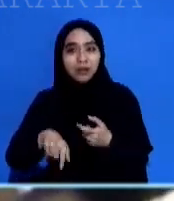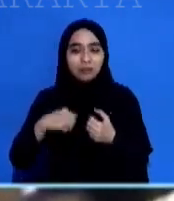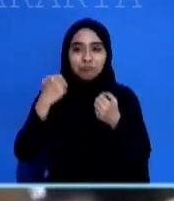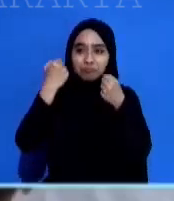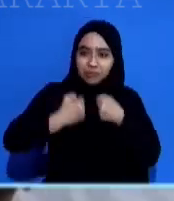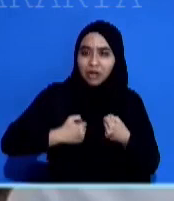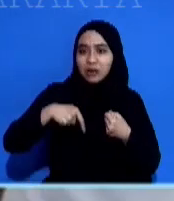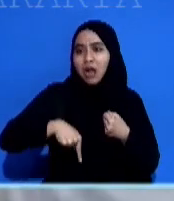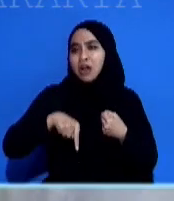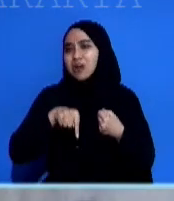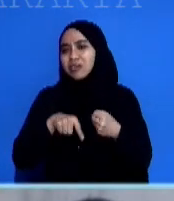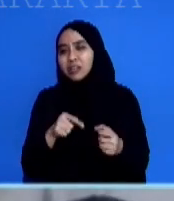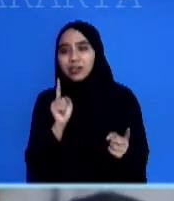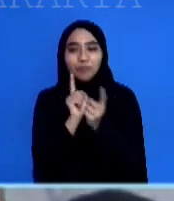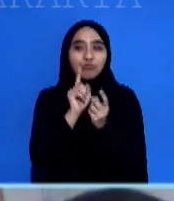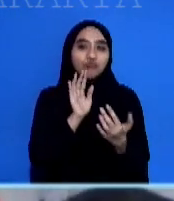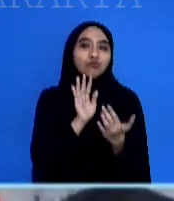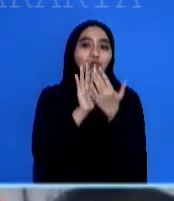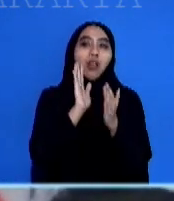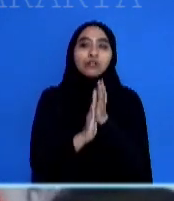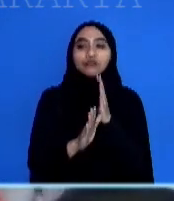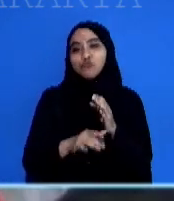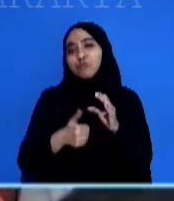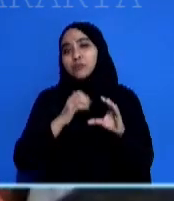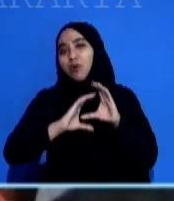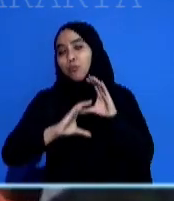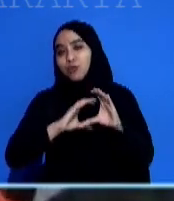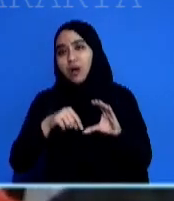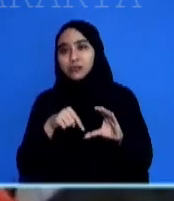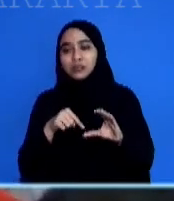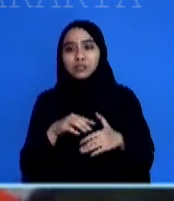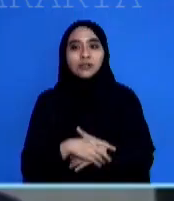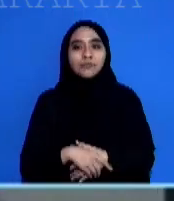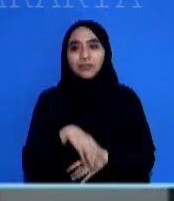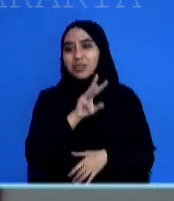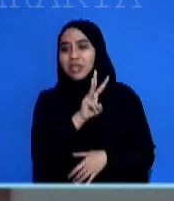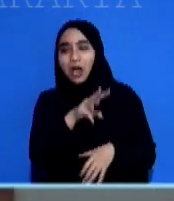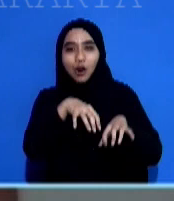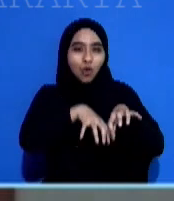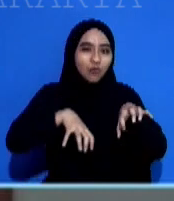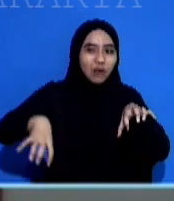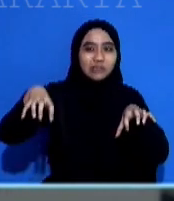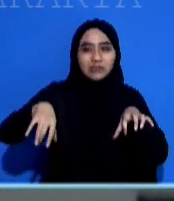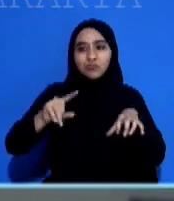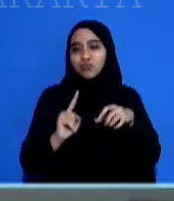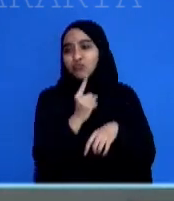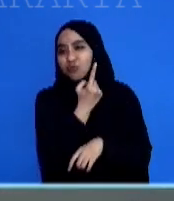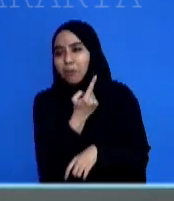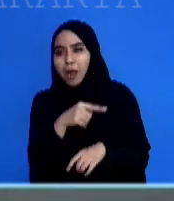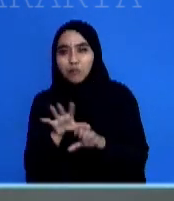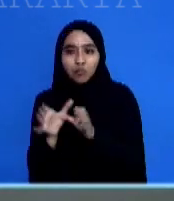Lapas bisa bertemu dan bertatap muka hingga kunjungan selesai di tiga lokasi yaitu ruang utama kunjungan